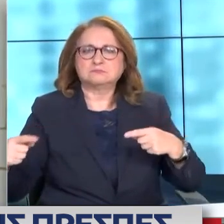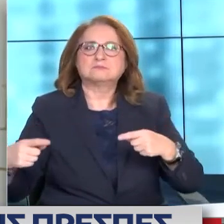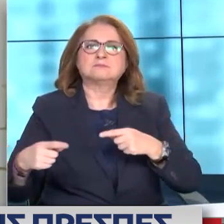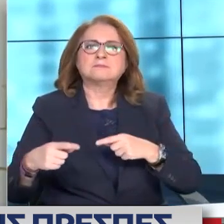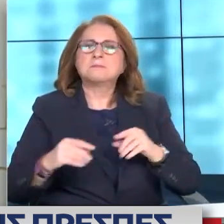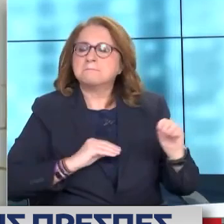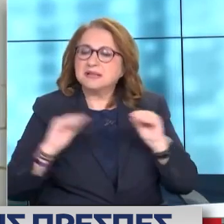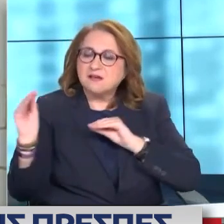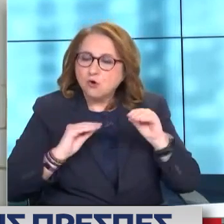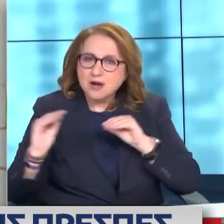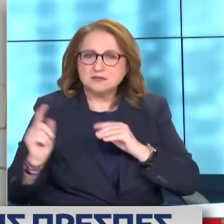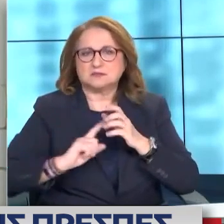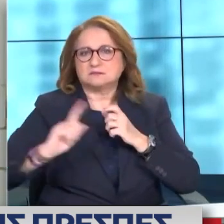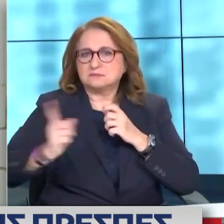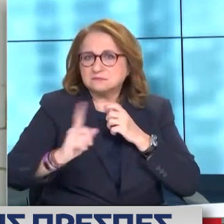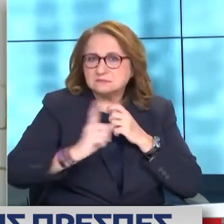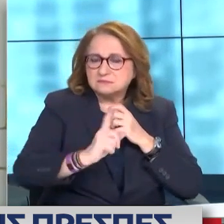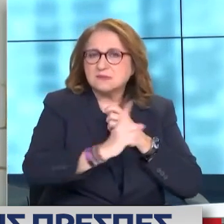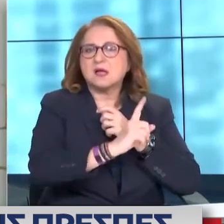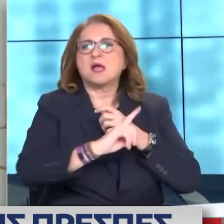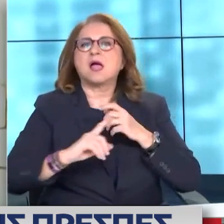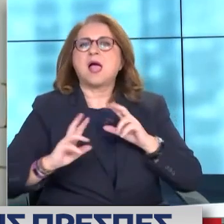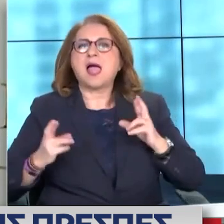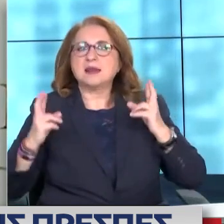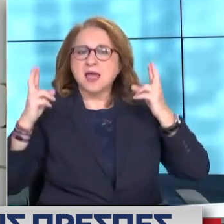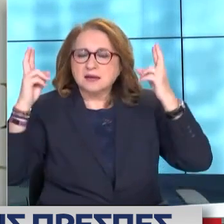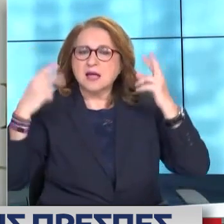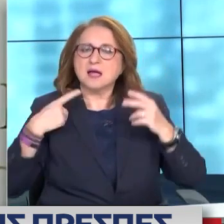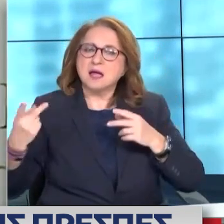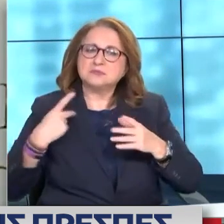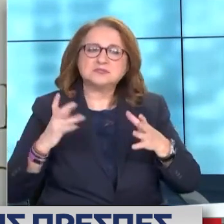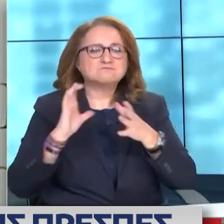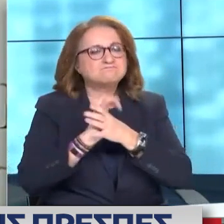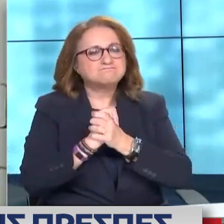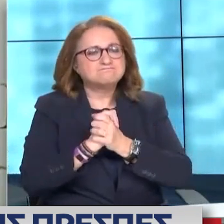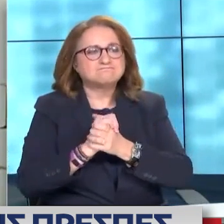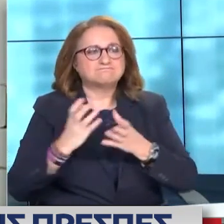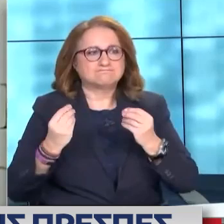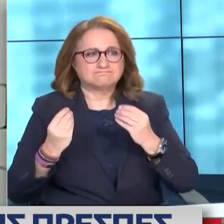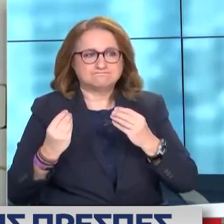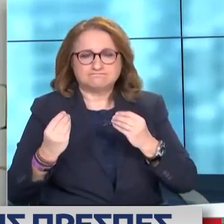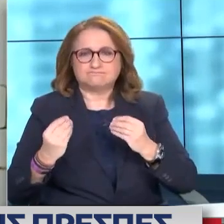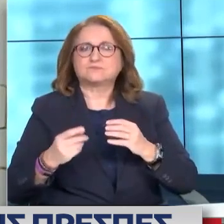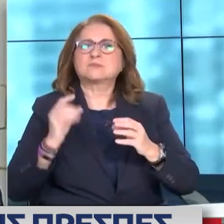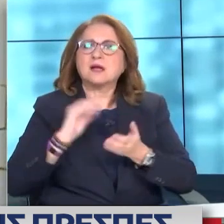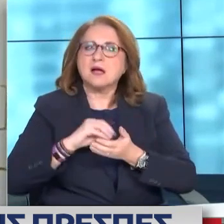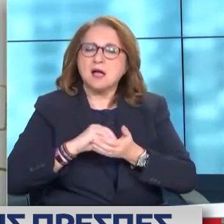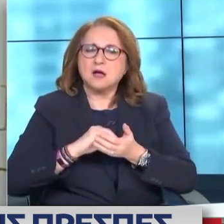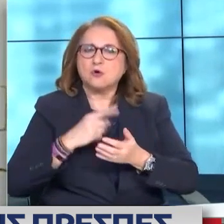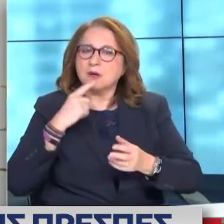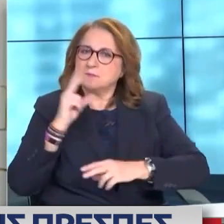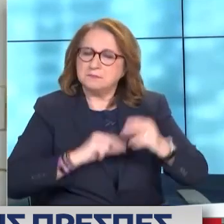των Πρεσπών καταραίων, που πλήθος προσωπικότητων στη χώρα μας υπενθυμίζει ότι η μη εφαρμογή της από τα Σκόπια αποτελεί αιτία ακύρωσής